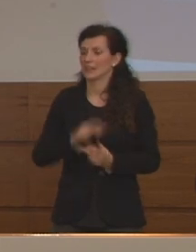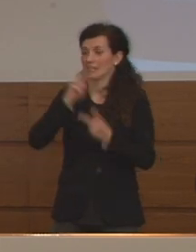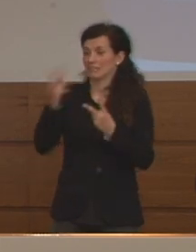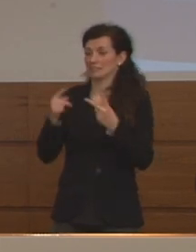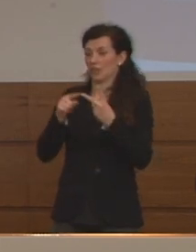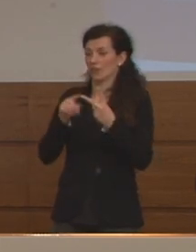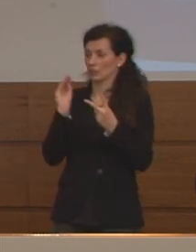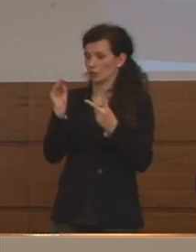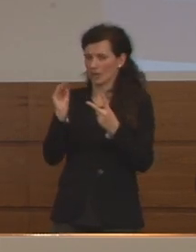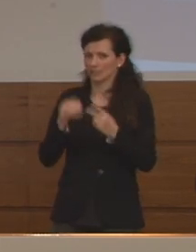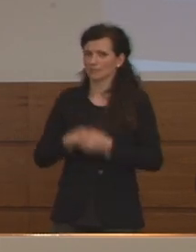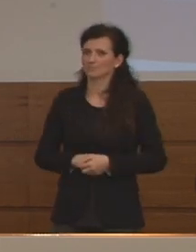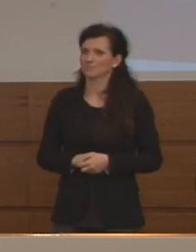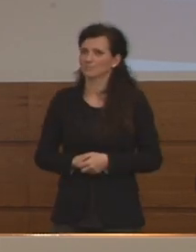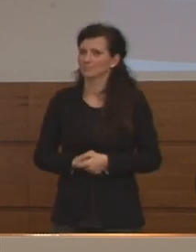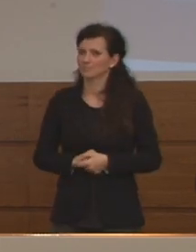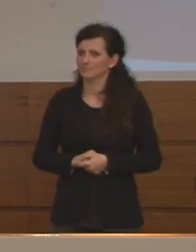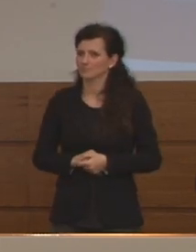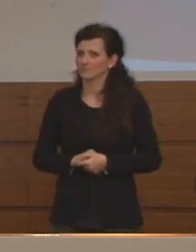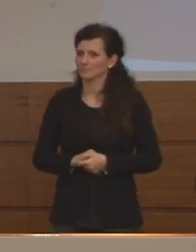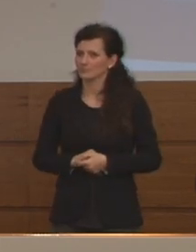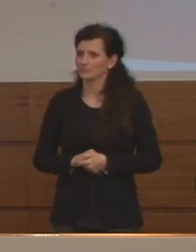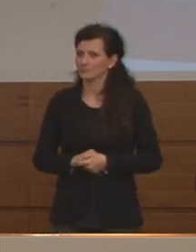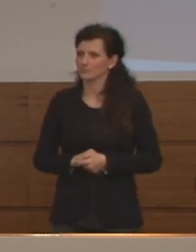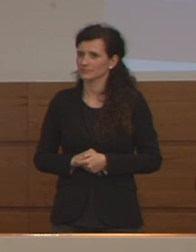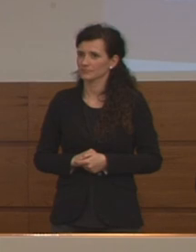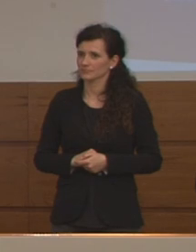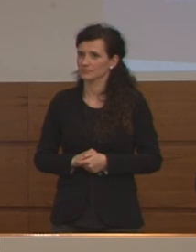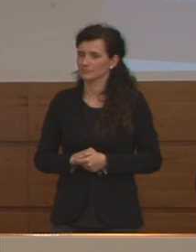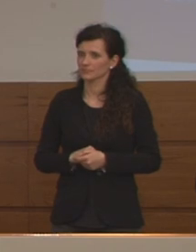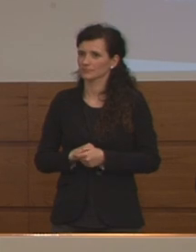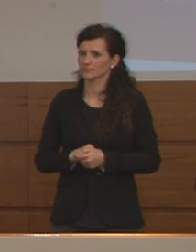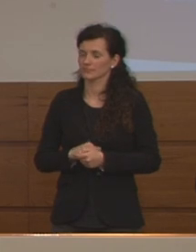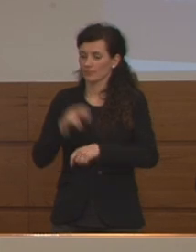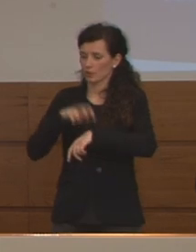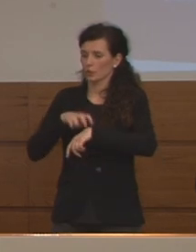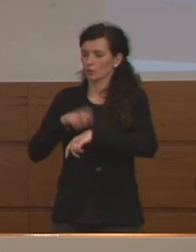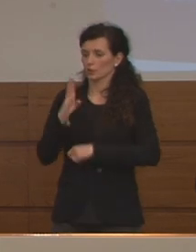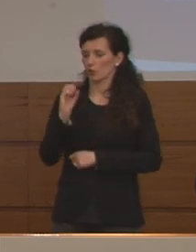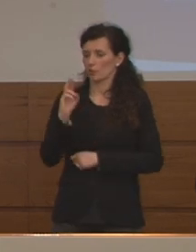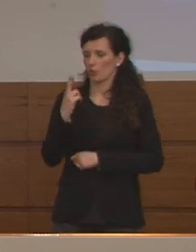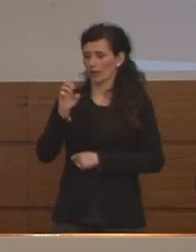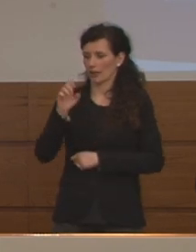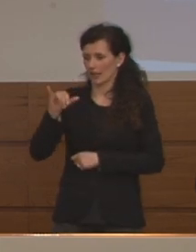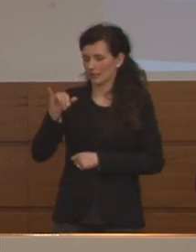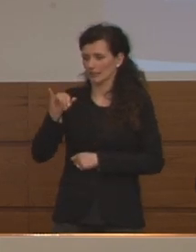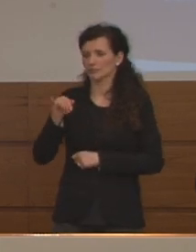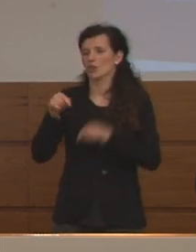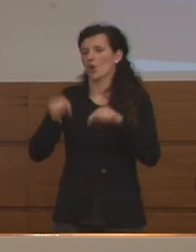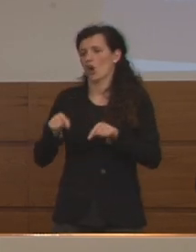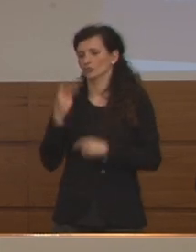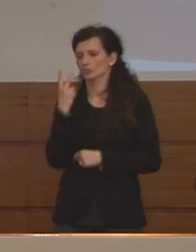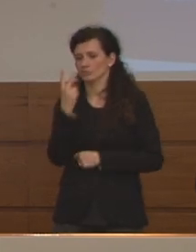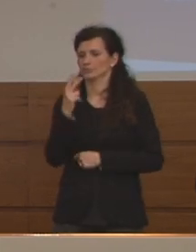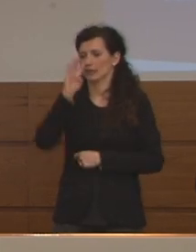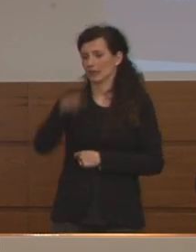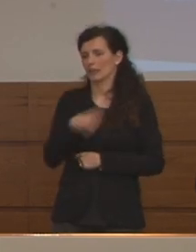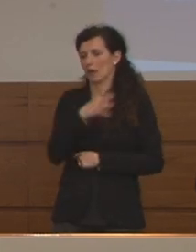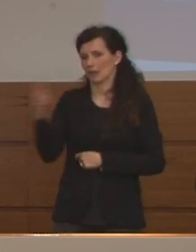grazie problemi ancora oggi dalla tabella salta agli occhi la situazione della